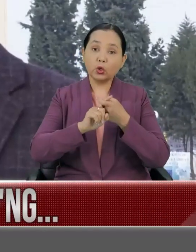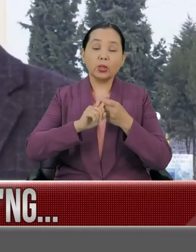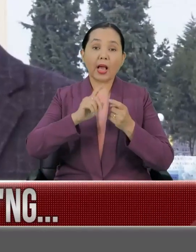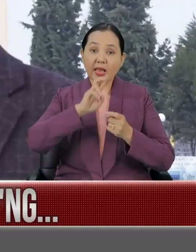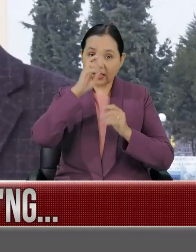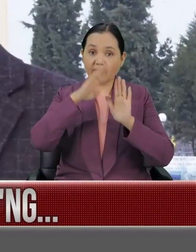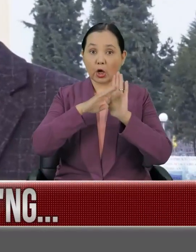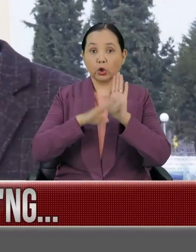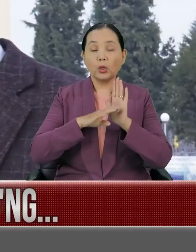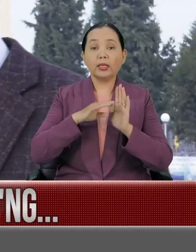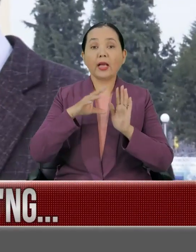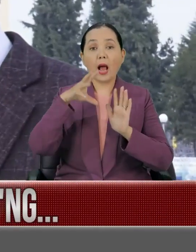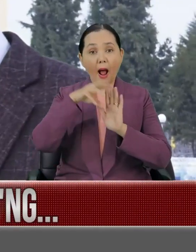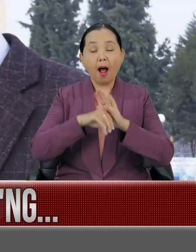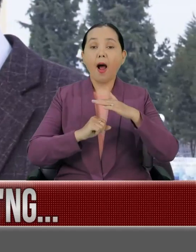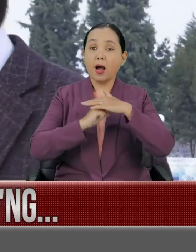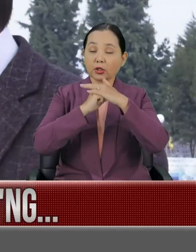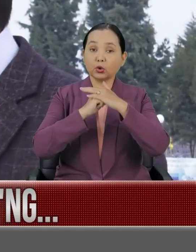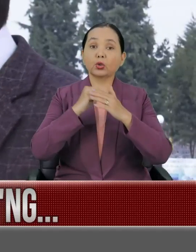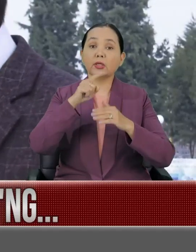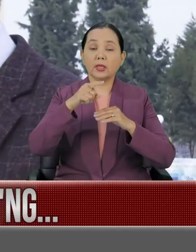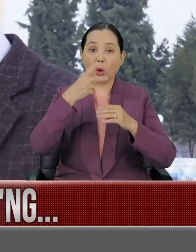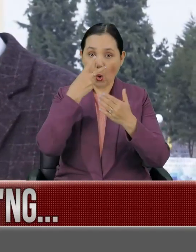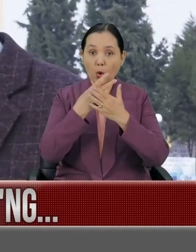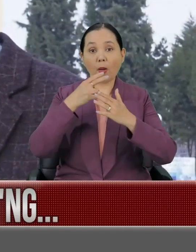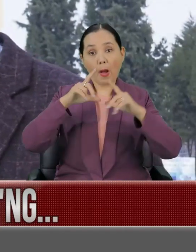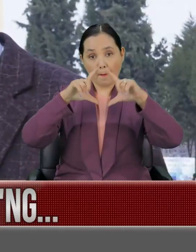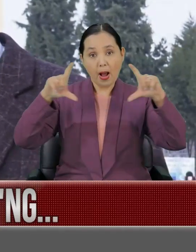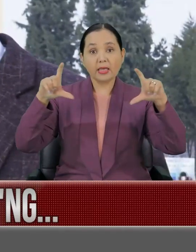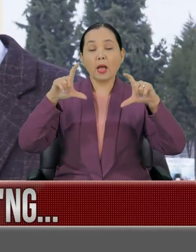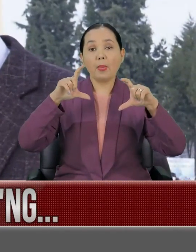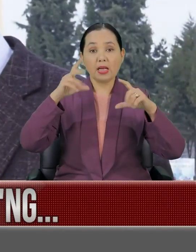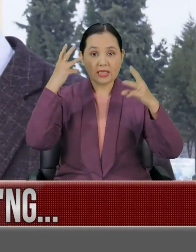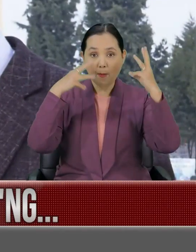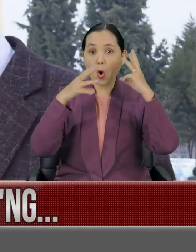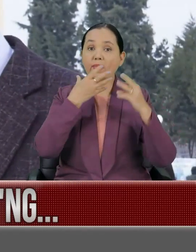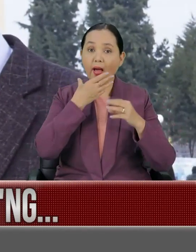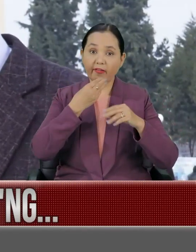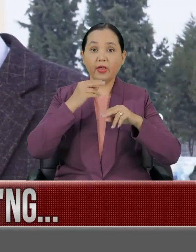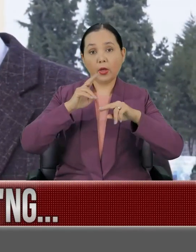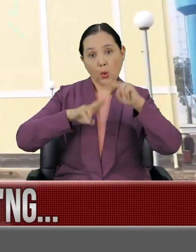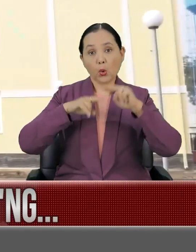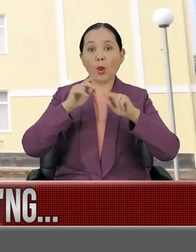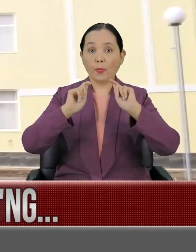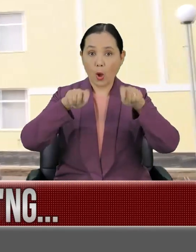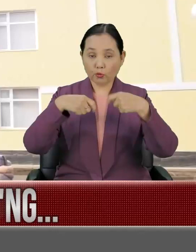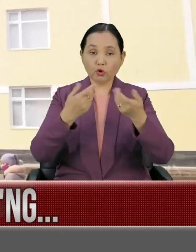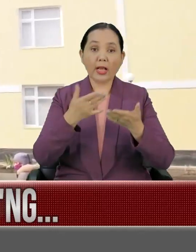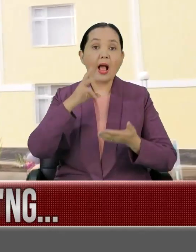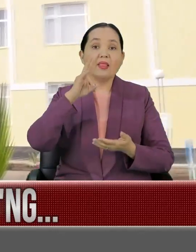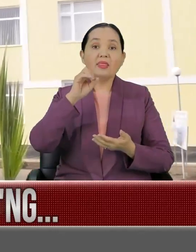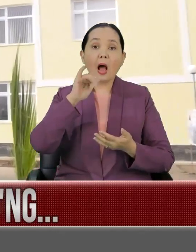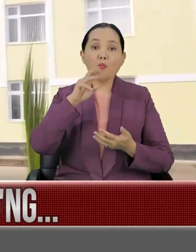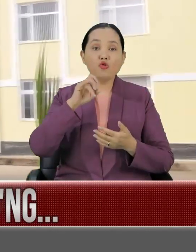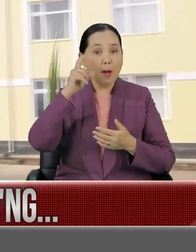davlat dasturi, investitsiya dasturi asosida 540 o'rinli ko'rib turgan maktablaringiz zamonaviy maktab qurilishi foydalanish topshirildi. Namuna mahallasida